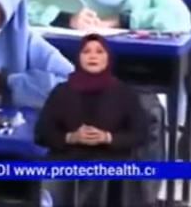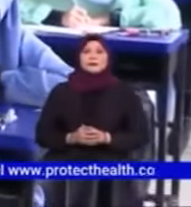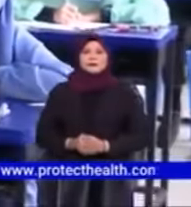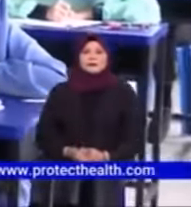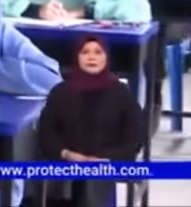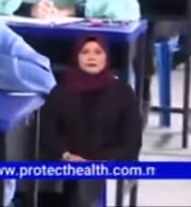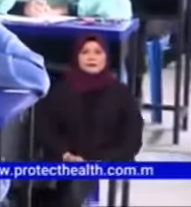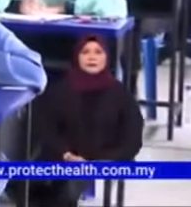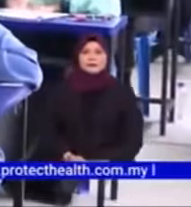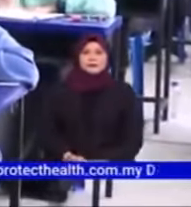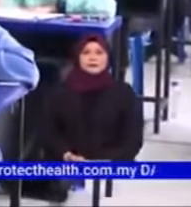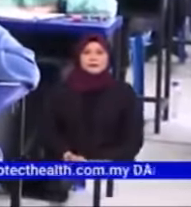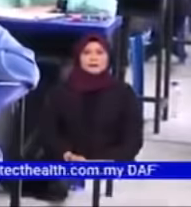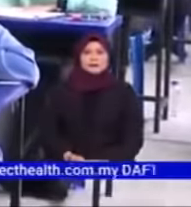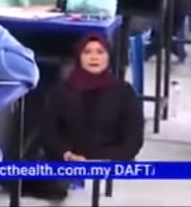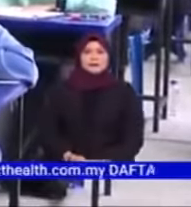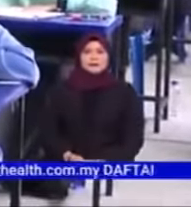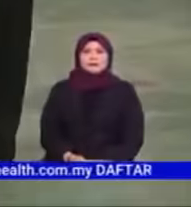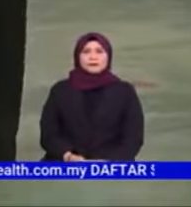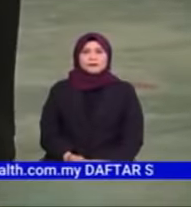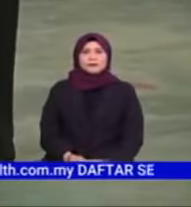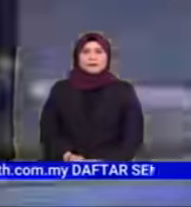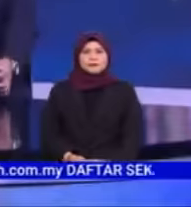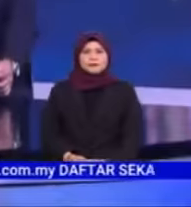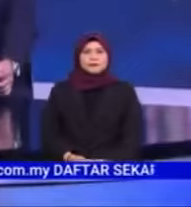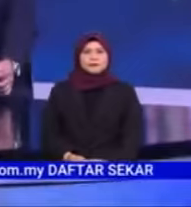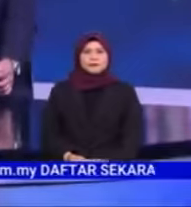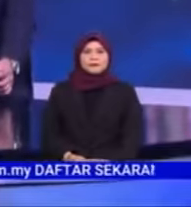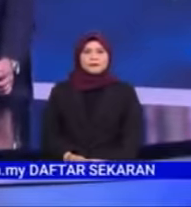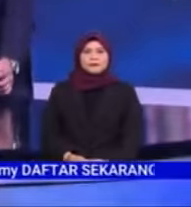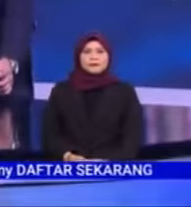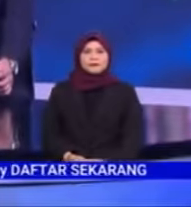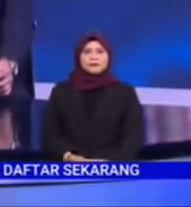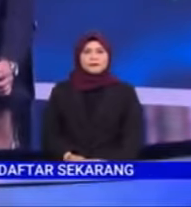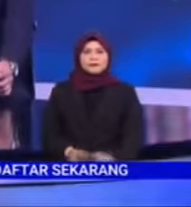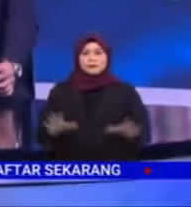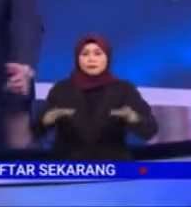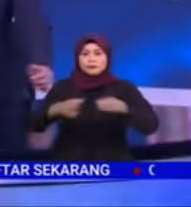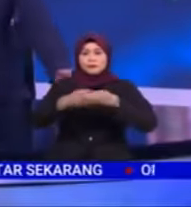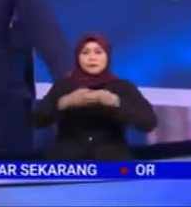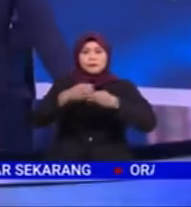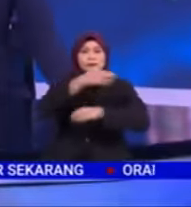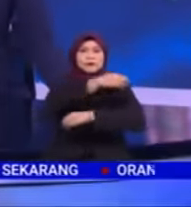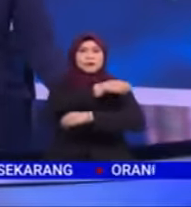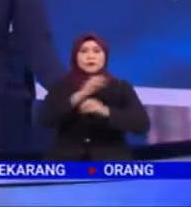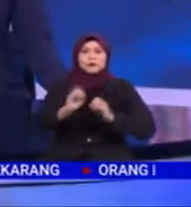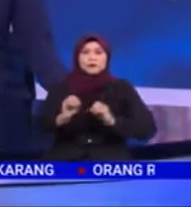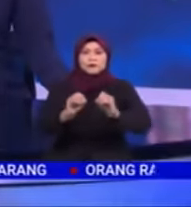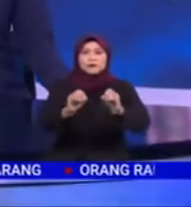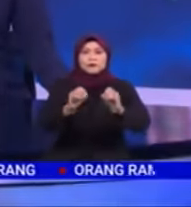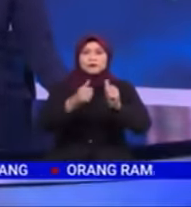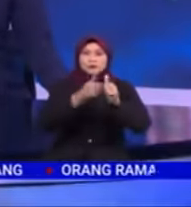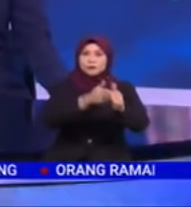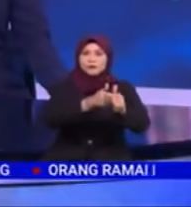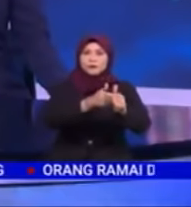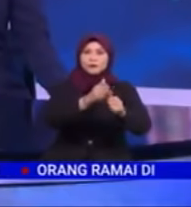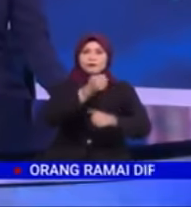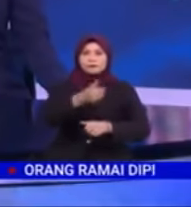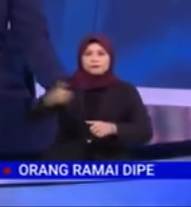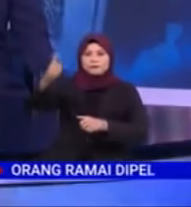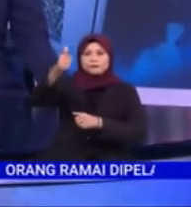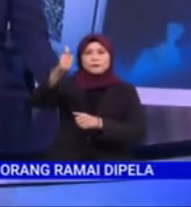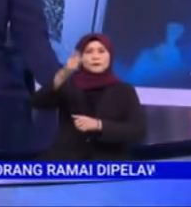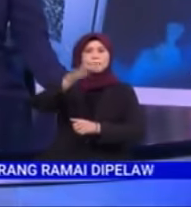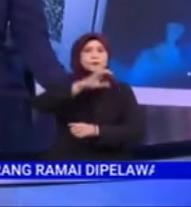hai hai Hai pasukan saus operasi pematuhan yang diketuai